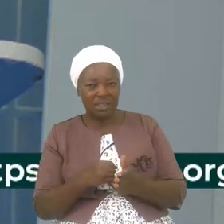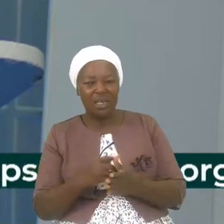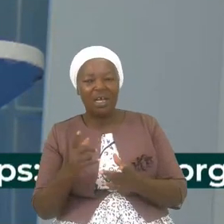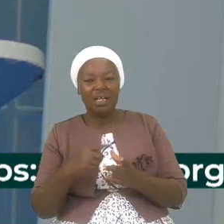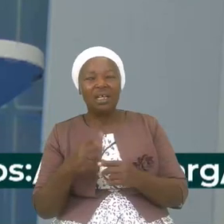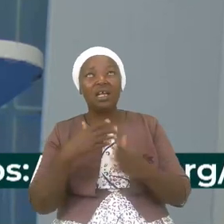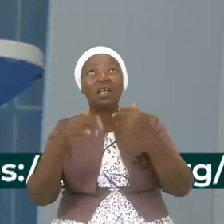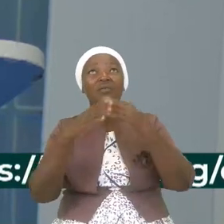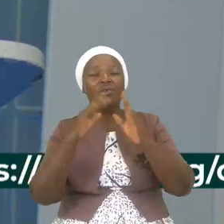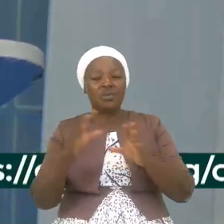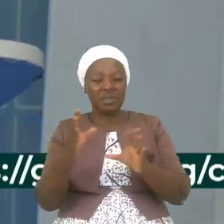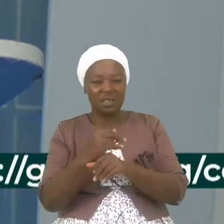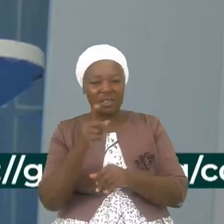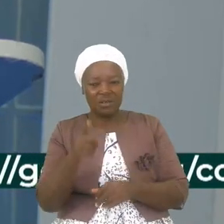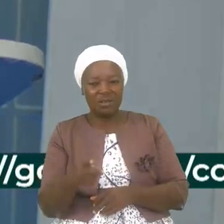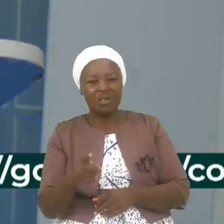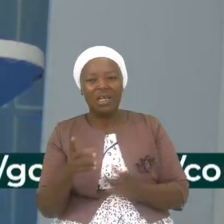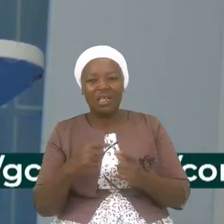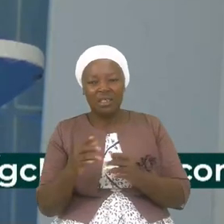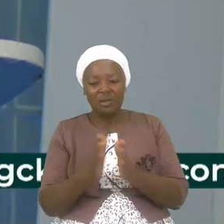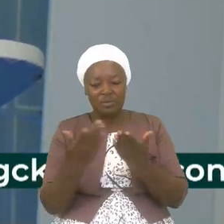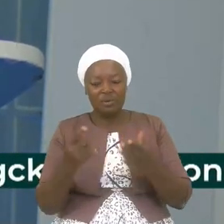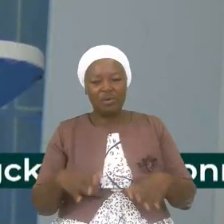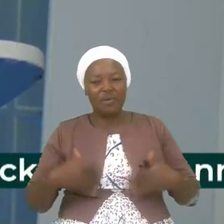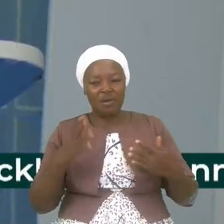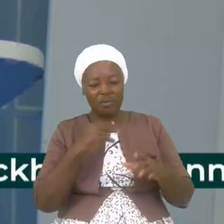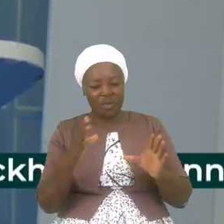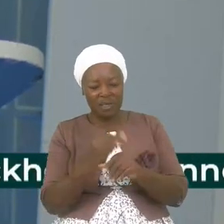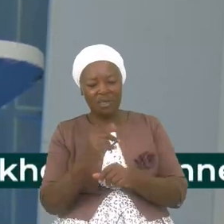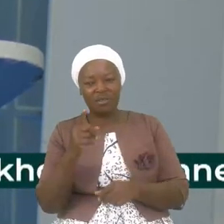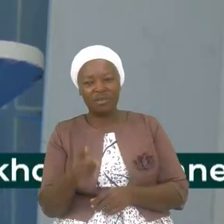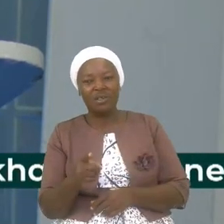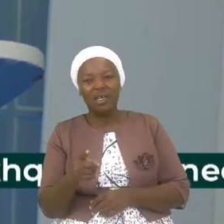Le ciel va te voir. Le livre de vie va te voir.